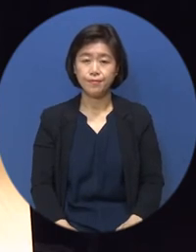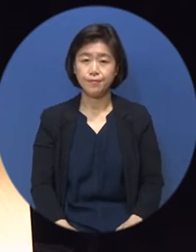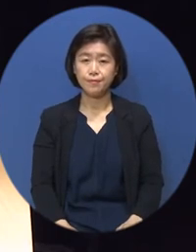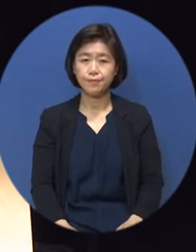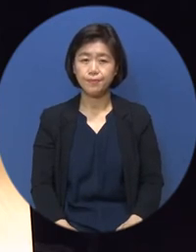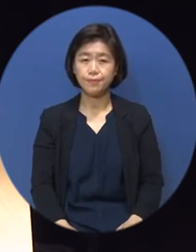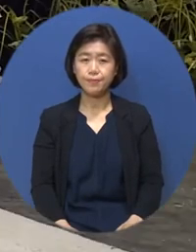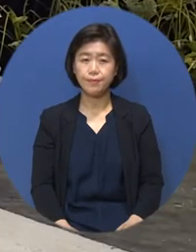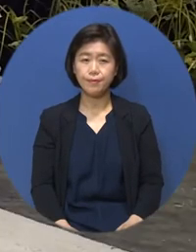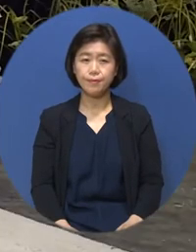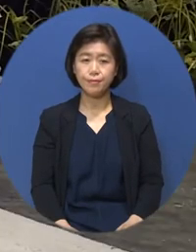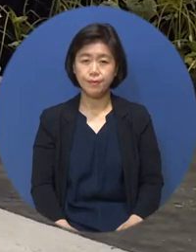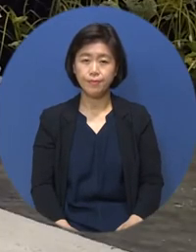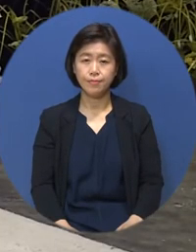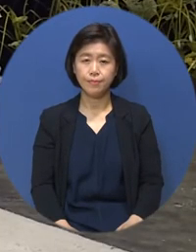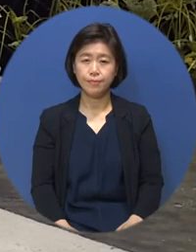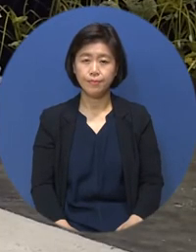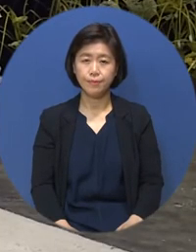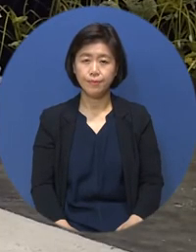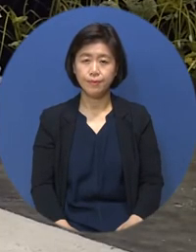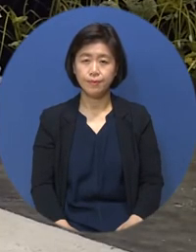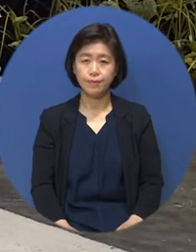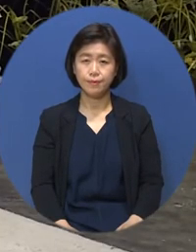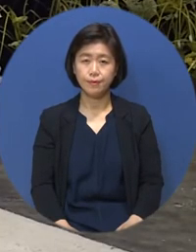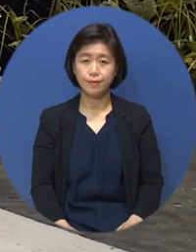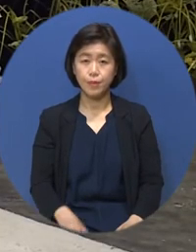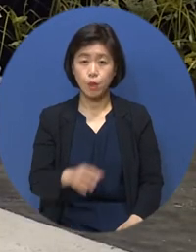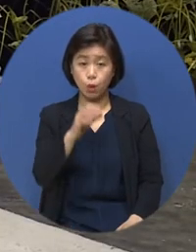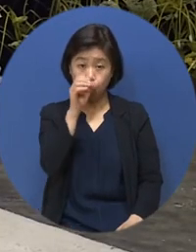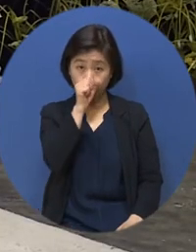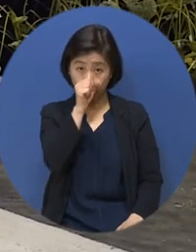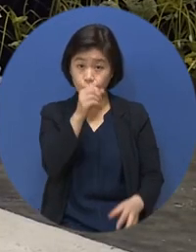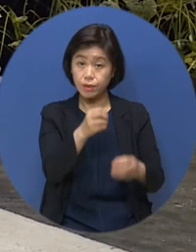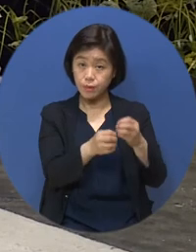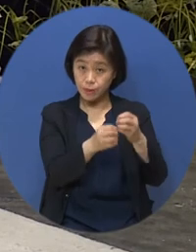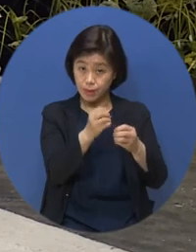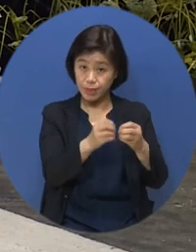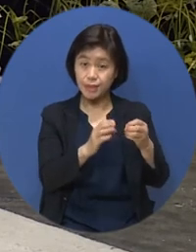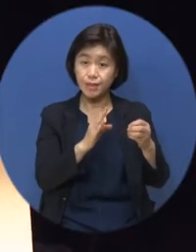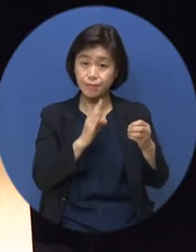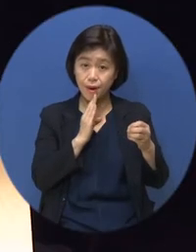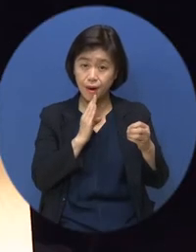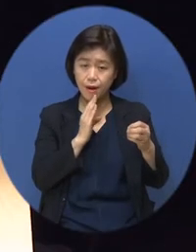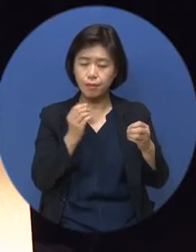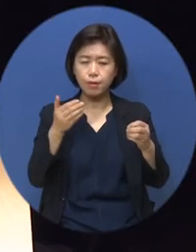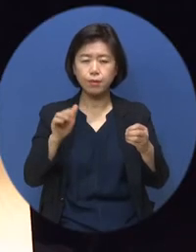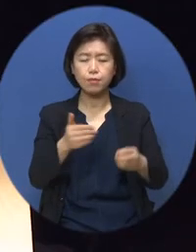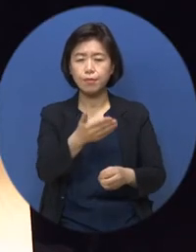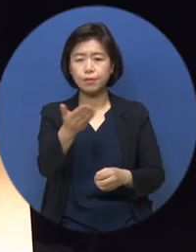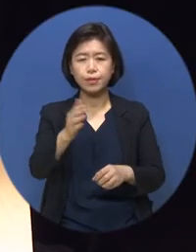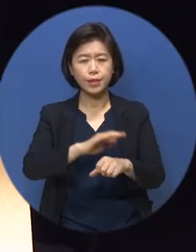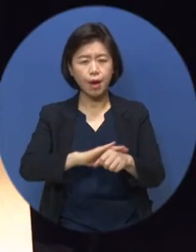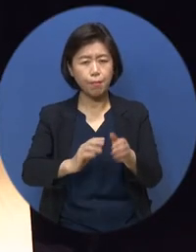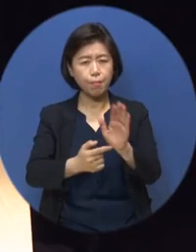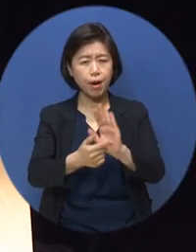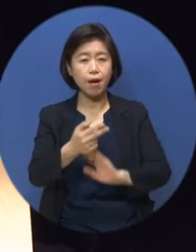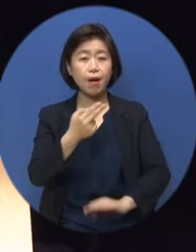선보이도록 하겠습니다. 아마도 좋은 작품이면서도 여러분들에게 알려지지 않은 작품은